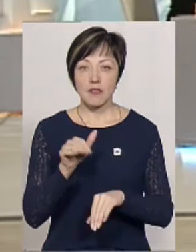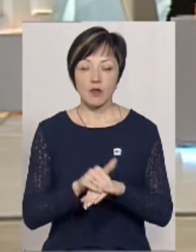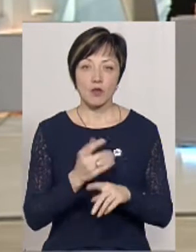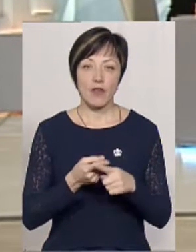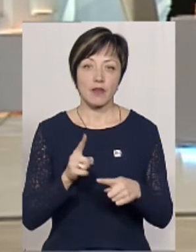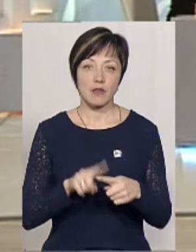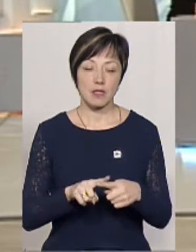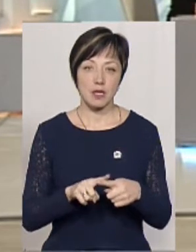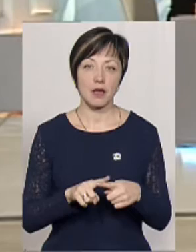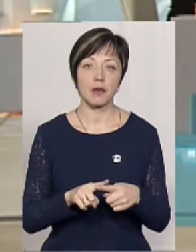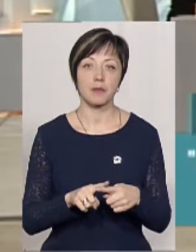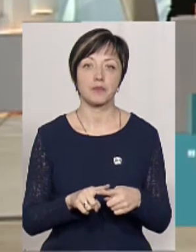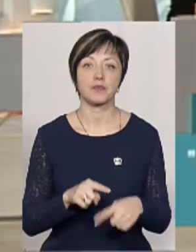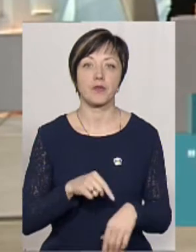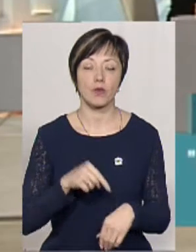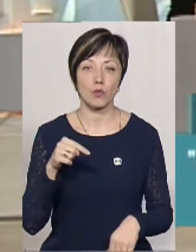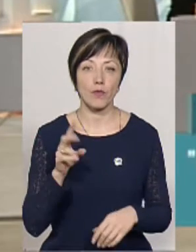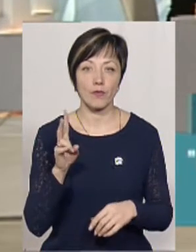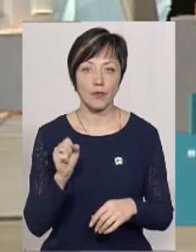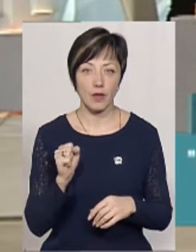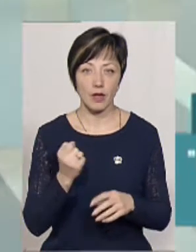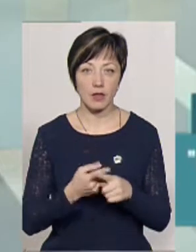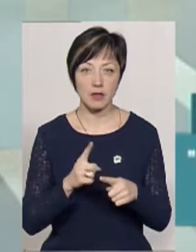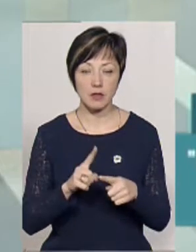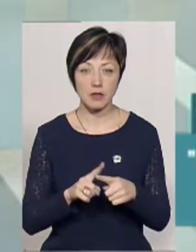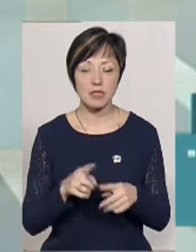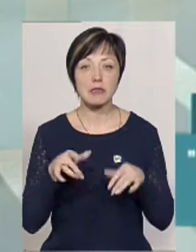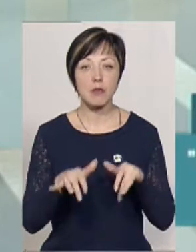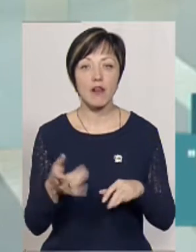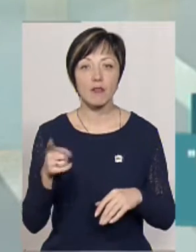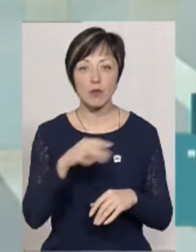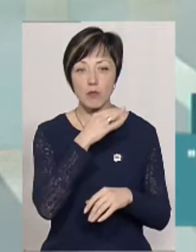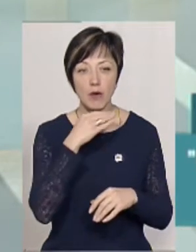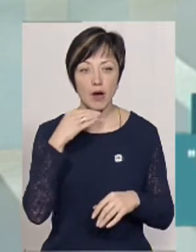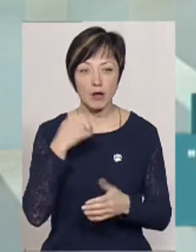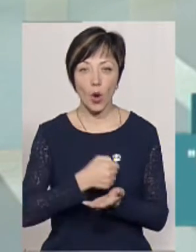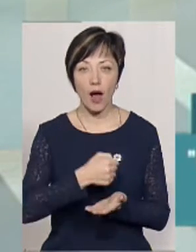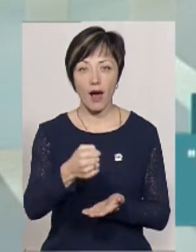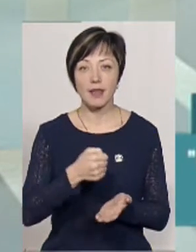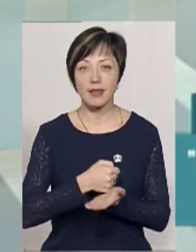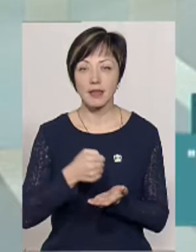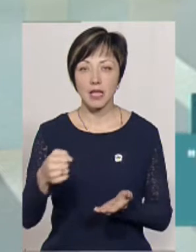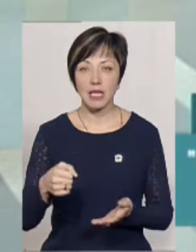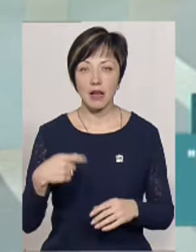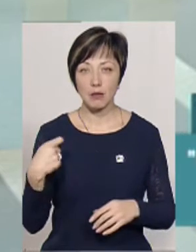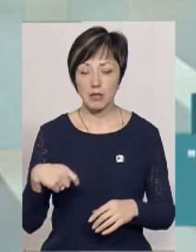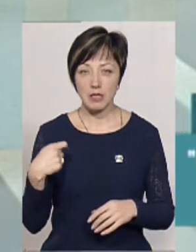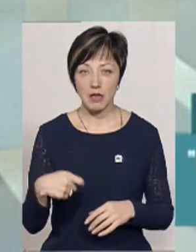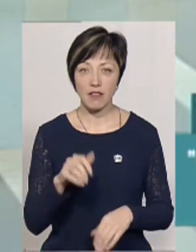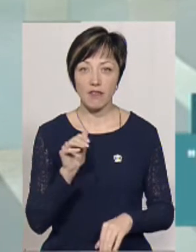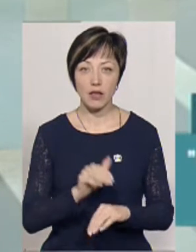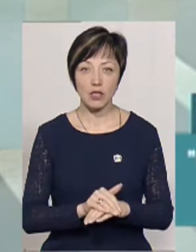це, відреагував на цю подію. Справа в тому, що дуже багато кандидатів фактично